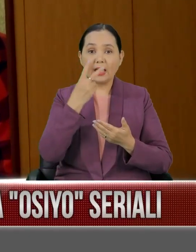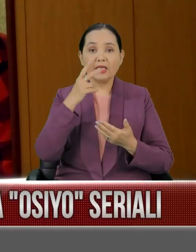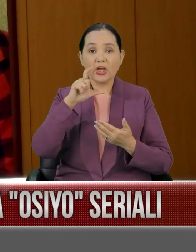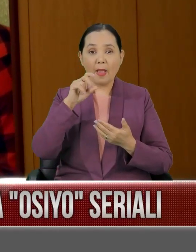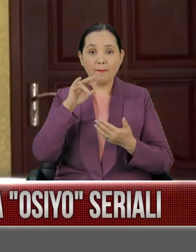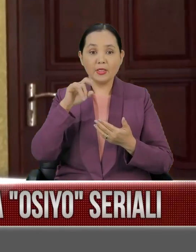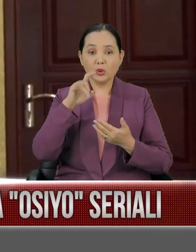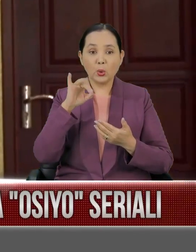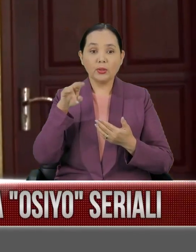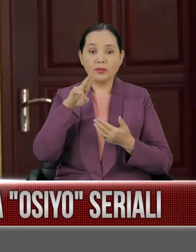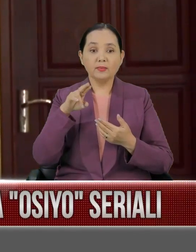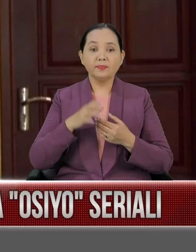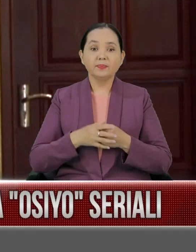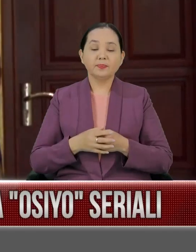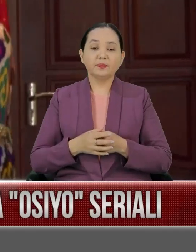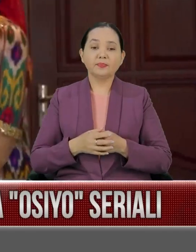dubl.